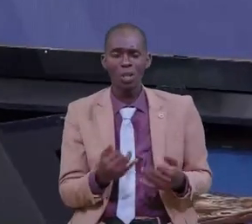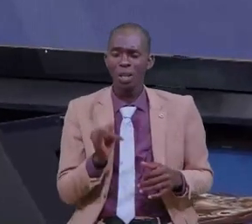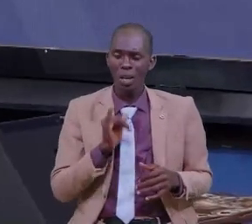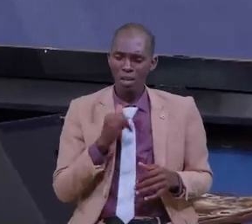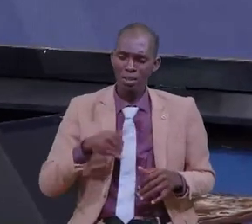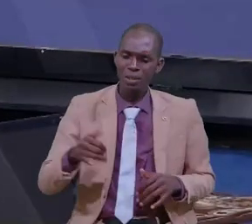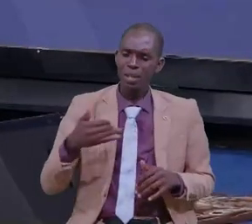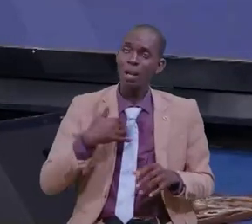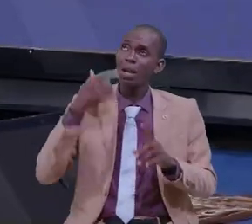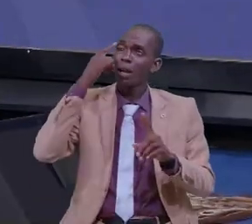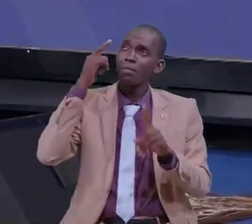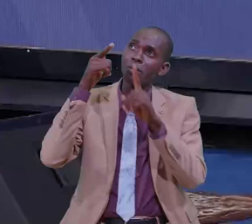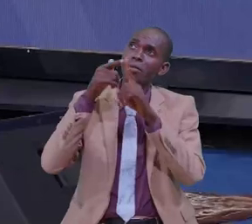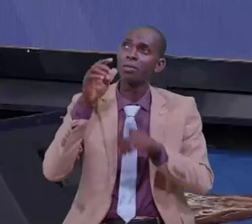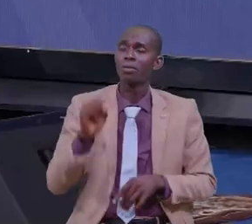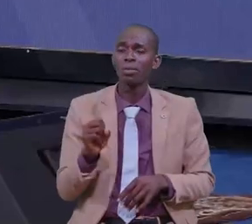J'ai un sommet.